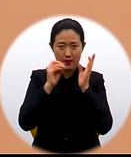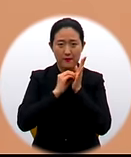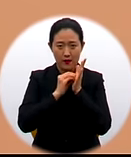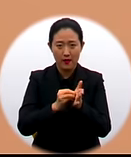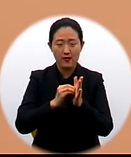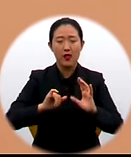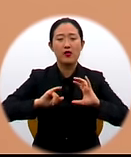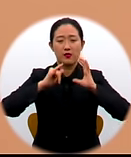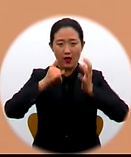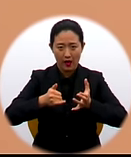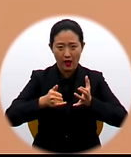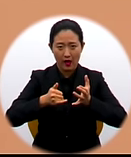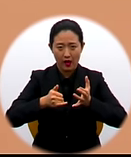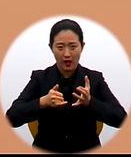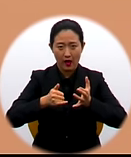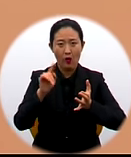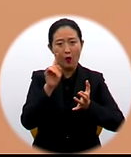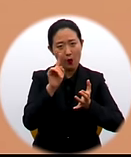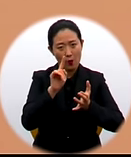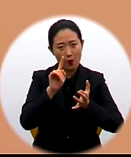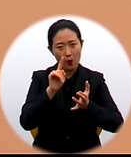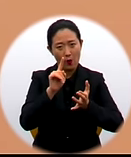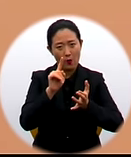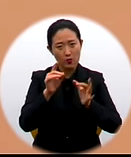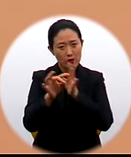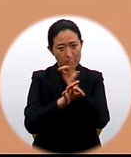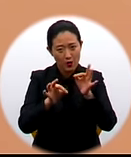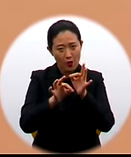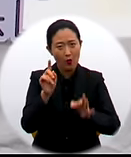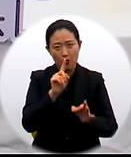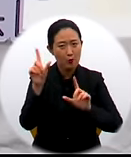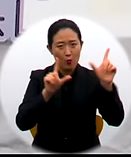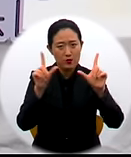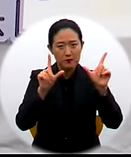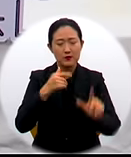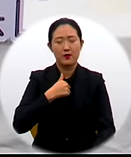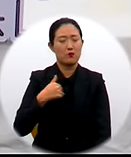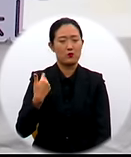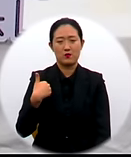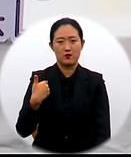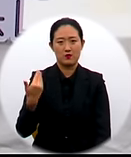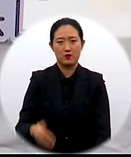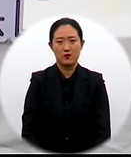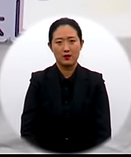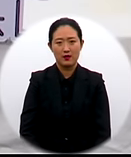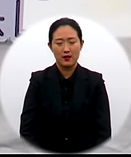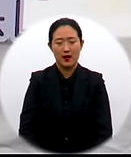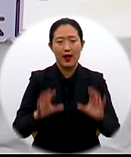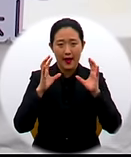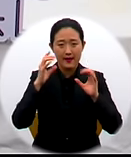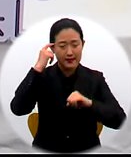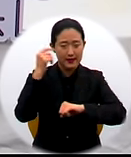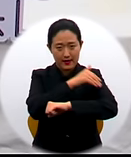어떤 형태로 존재할지 저도 사실은 예상할 수 없습니다. 그러다 보니까 아이의 진로를 설계하는 과정에서 얘가 무슨